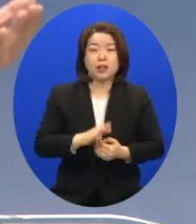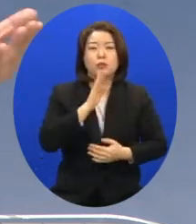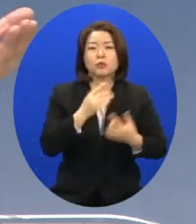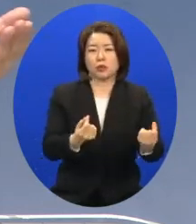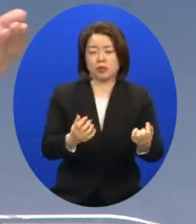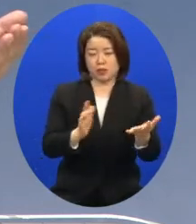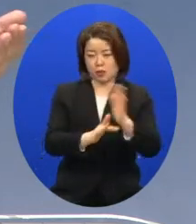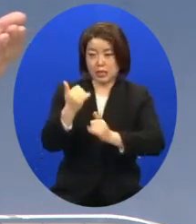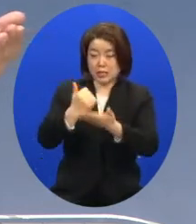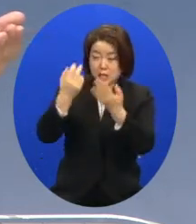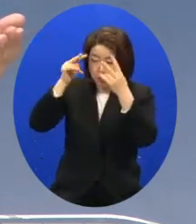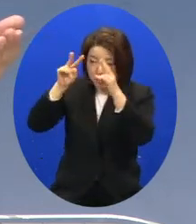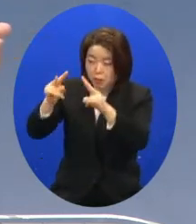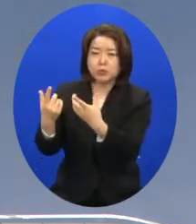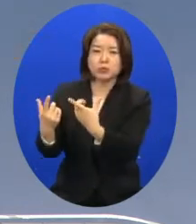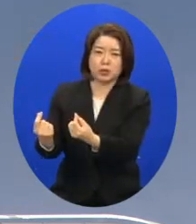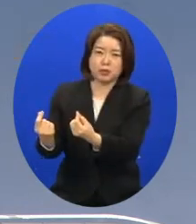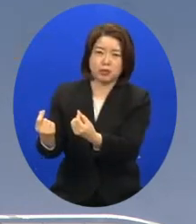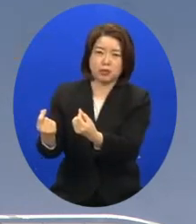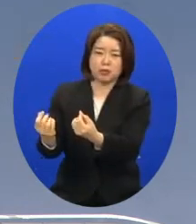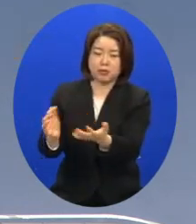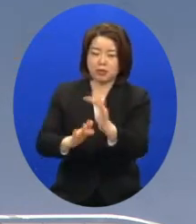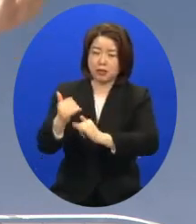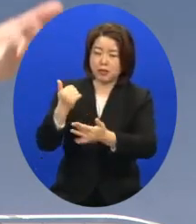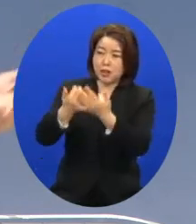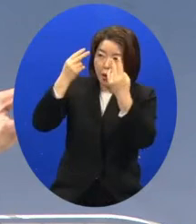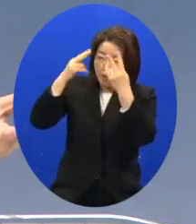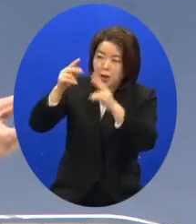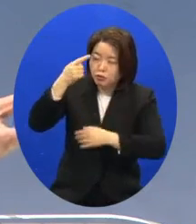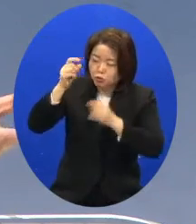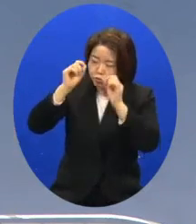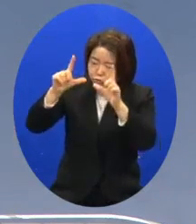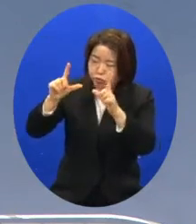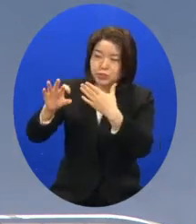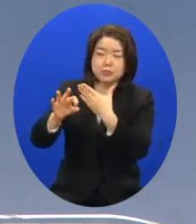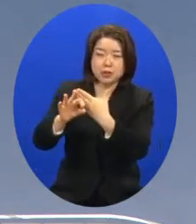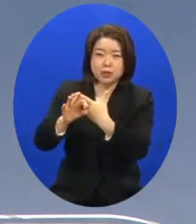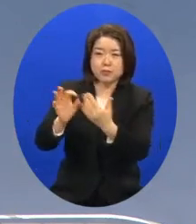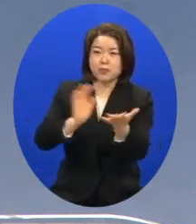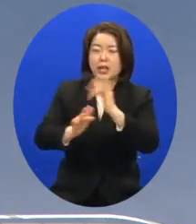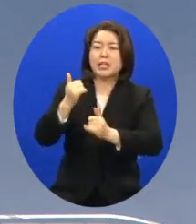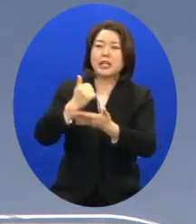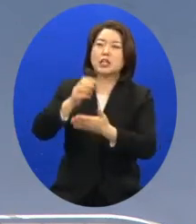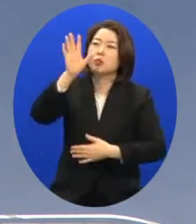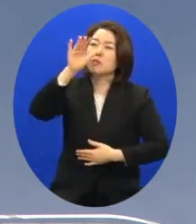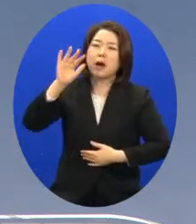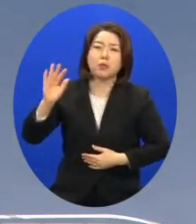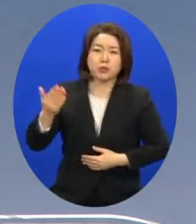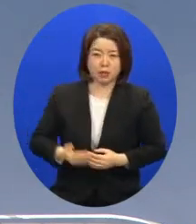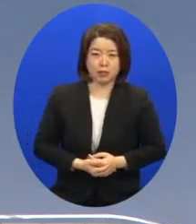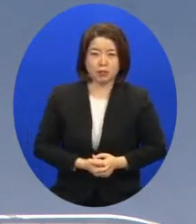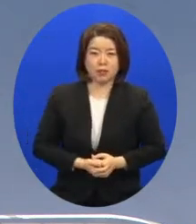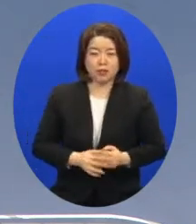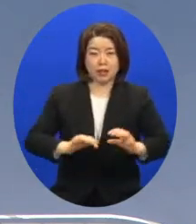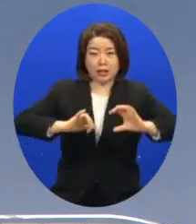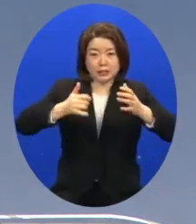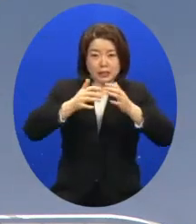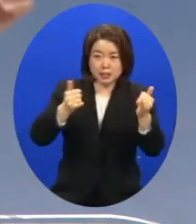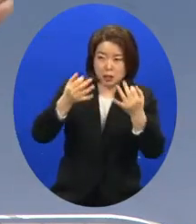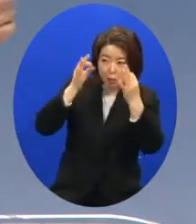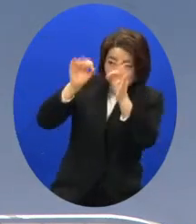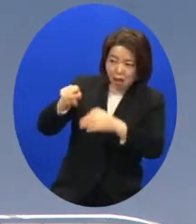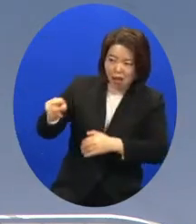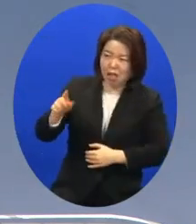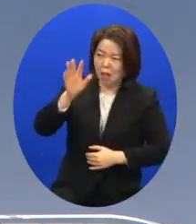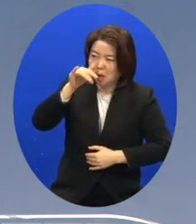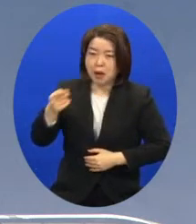바라보는 것도 똑같아요 예수님을 바라보는 눈이 뜨이고 나면 요 예수님 바보가 되요 세상 사람들이 볼 때 로 완전히